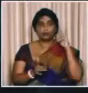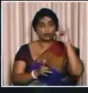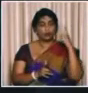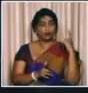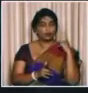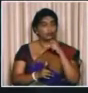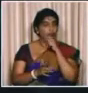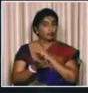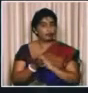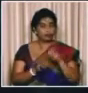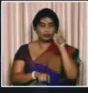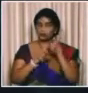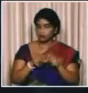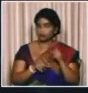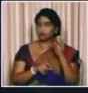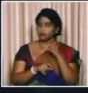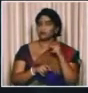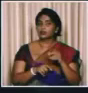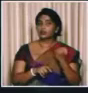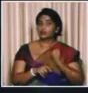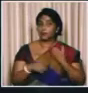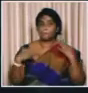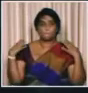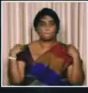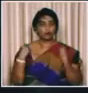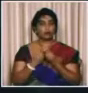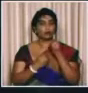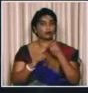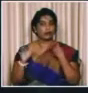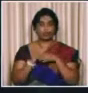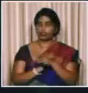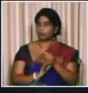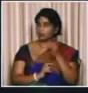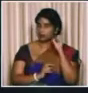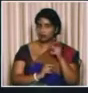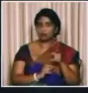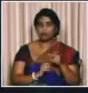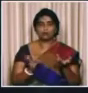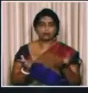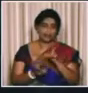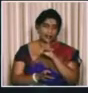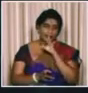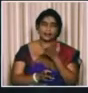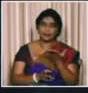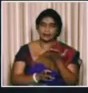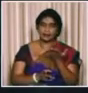ගුවන්මුදා විශ්‍රාමික සමාජික කීප දෙනෙකුට හට වෛද්‍ය පාසුකම් ලබා ගැනීම සඳහා අතුළු වීම සීමා කරලා තිබෙනවා ඉතින් මොන තරම් කැත වැඩද